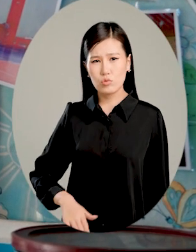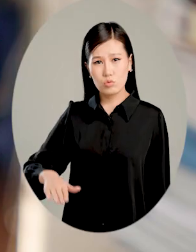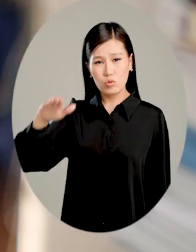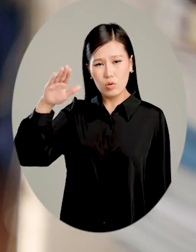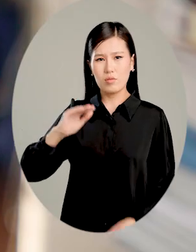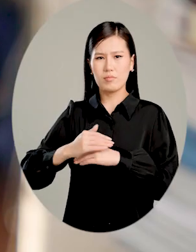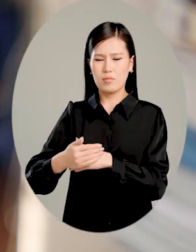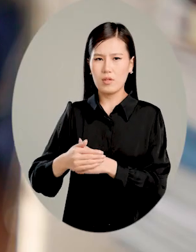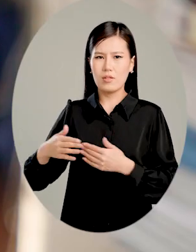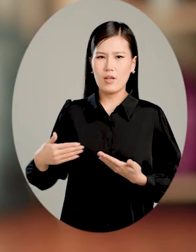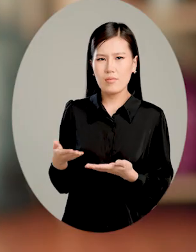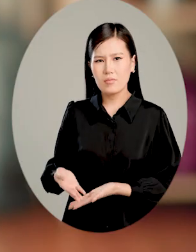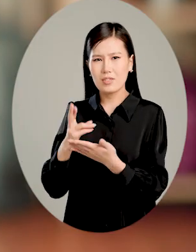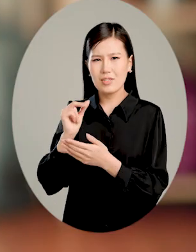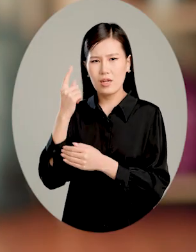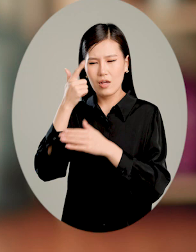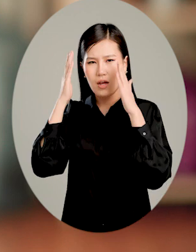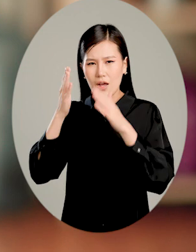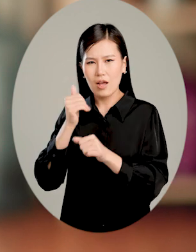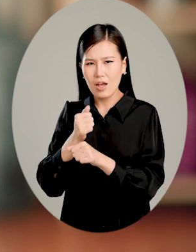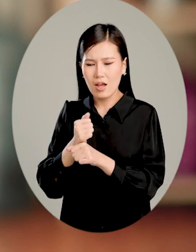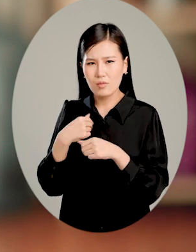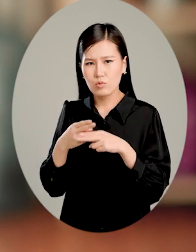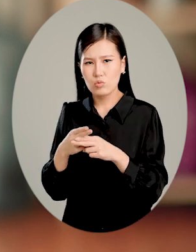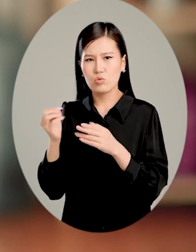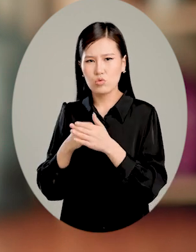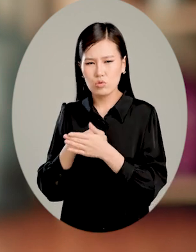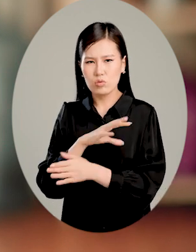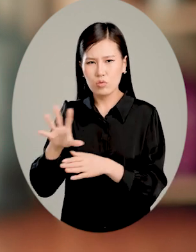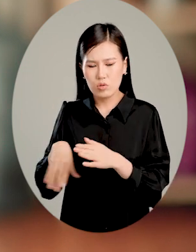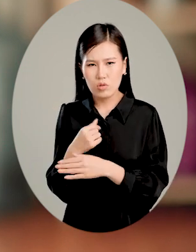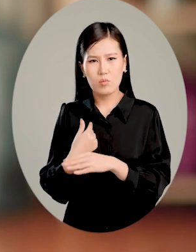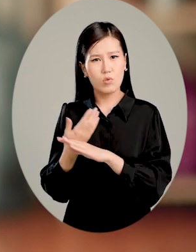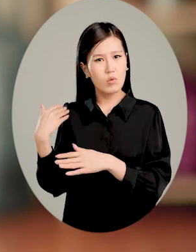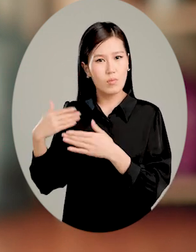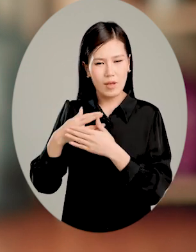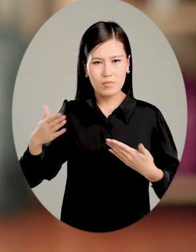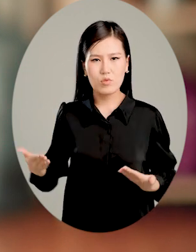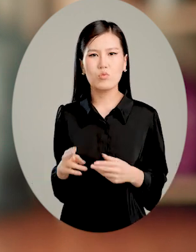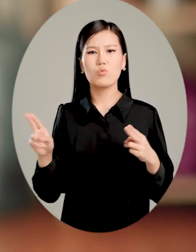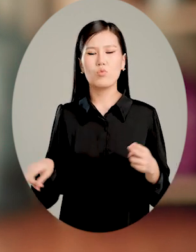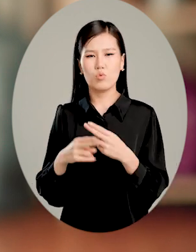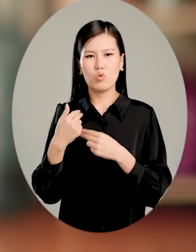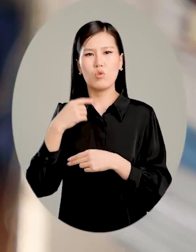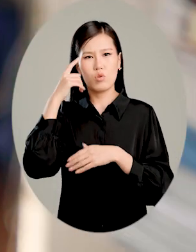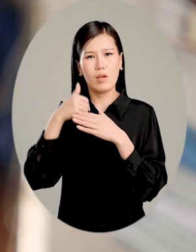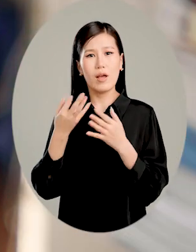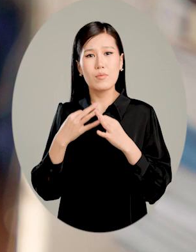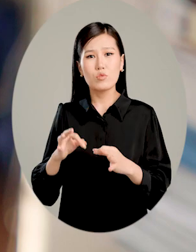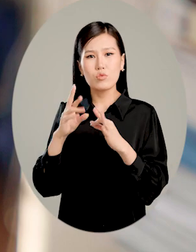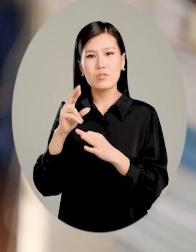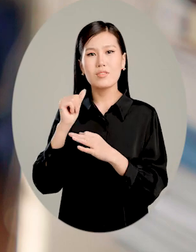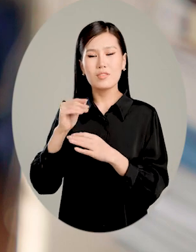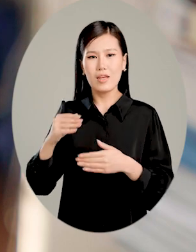Багаас нь өөрийг нь бие даах тал дээр л илүү анхаарч ажиллах хэрэгтэй юм байна л гэж өөрийнхөө одоо туулж ирсэн зүйлүүдээс бодоод байхад хамгийн